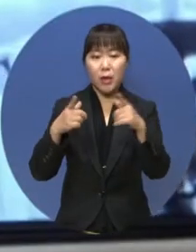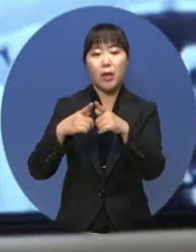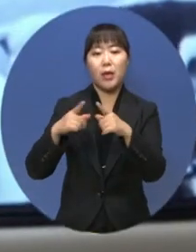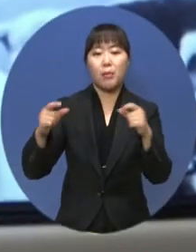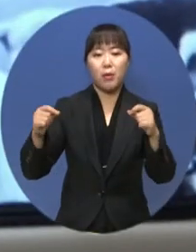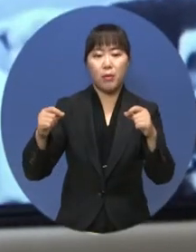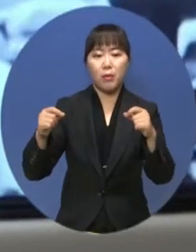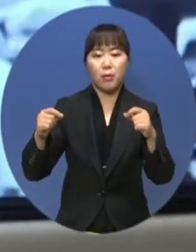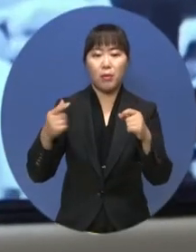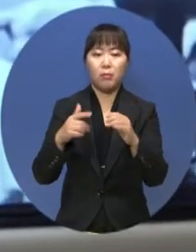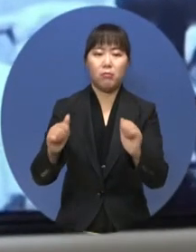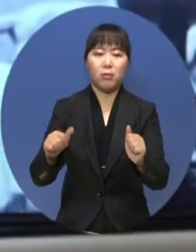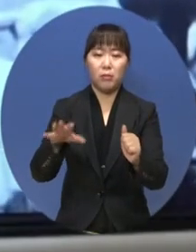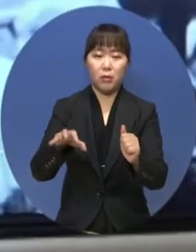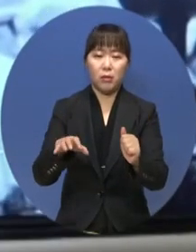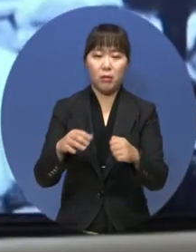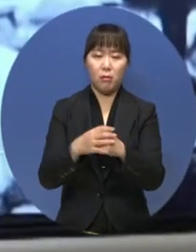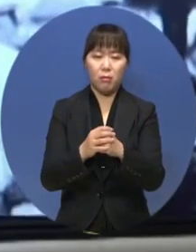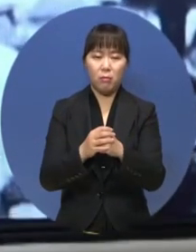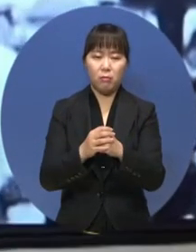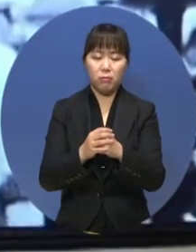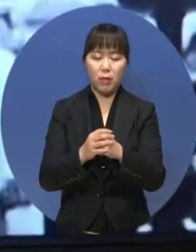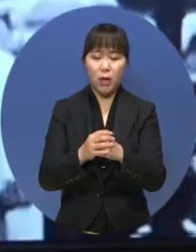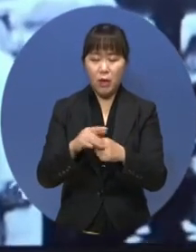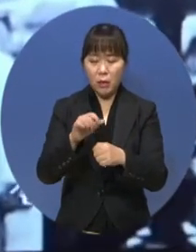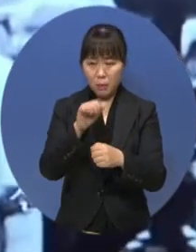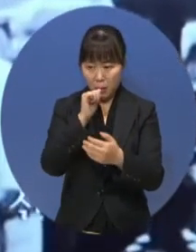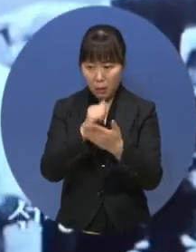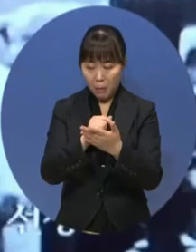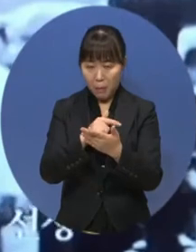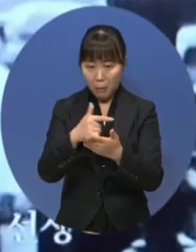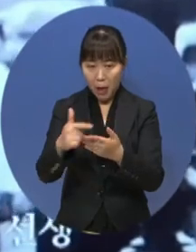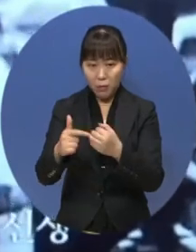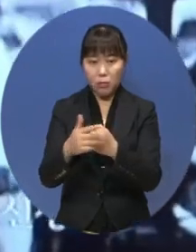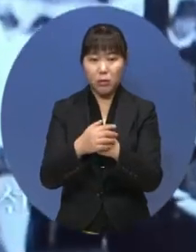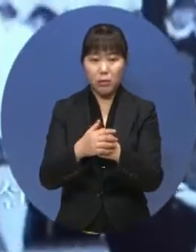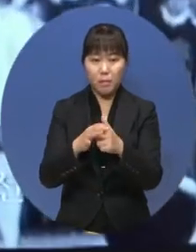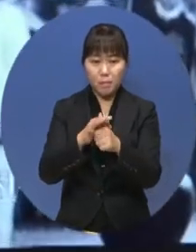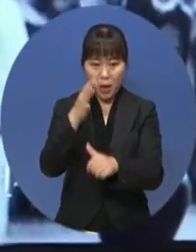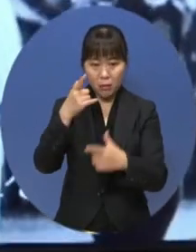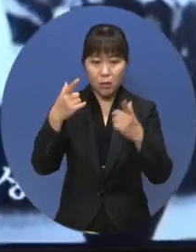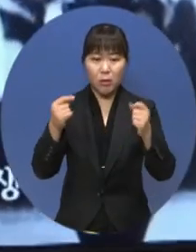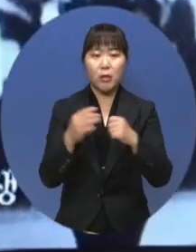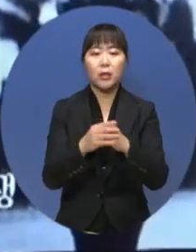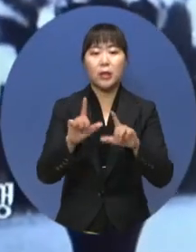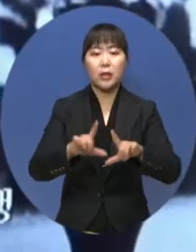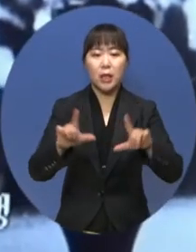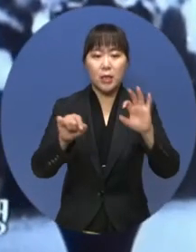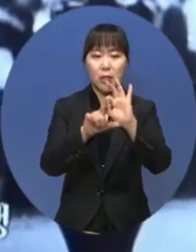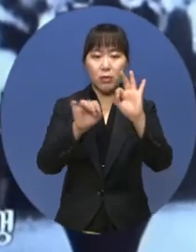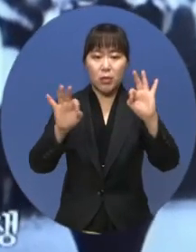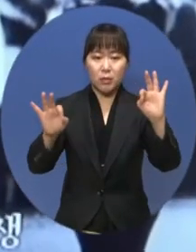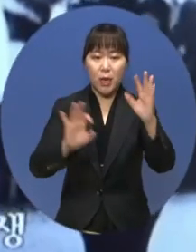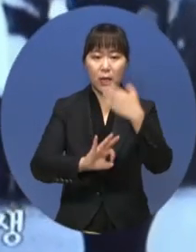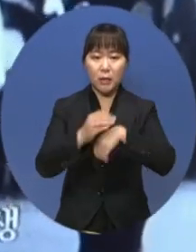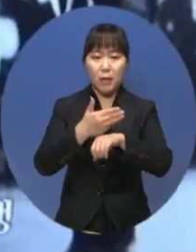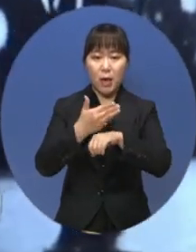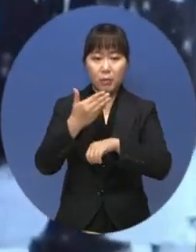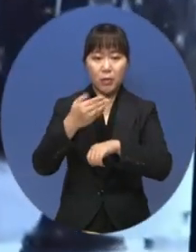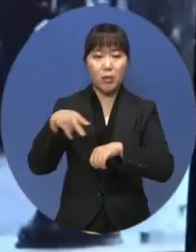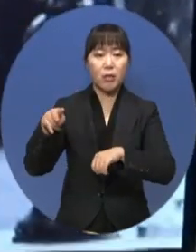일본 대신문에서 대역죄로 사형 선고를 받았으며 같은 해 10월 10일 오전 9시